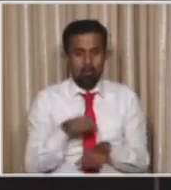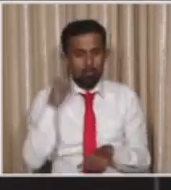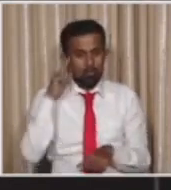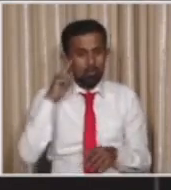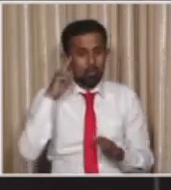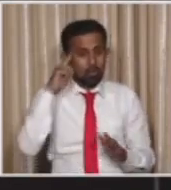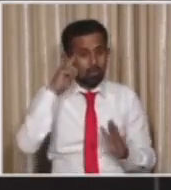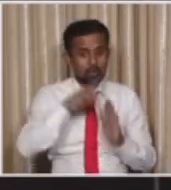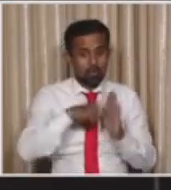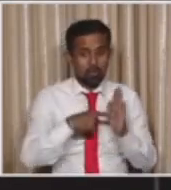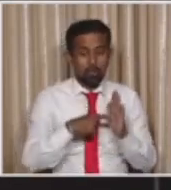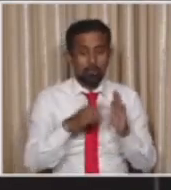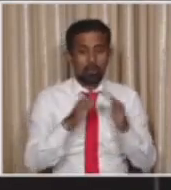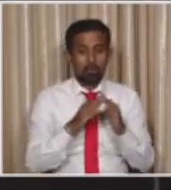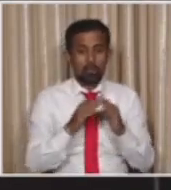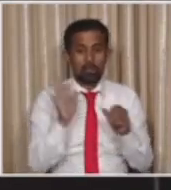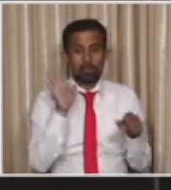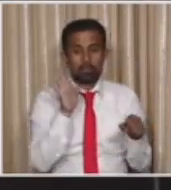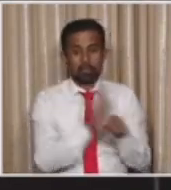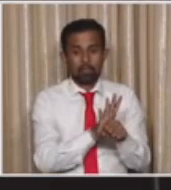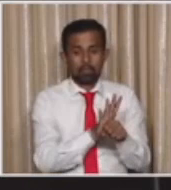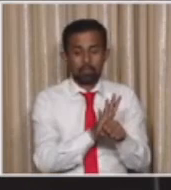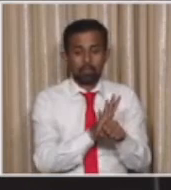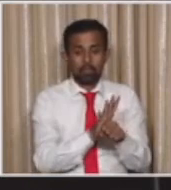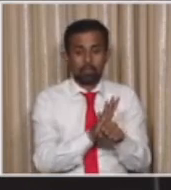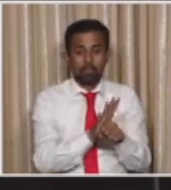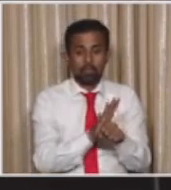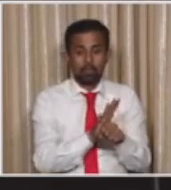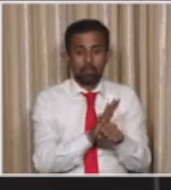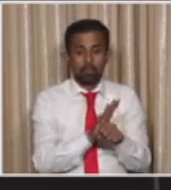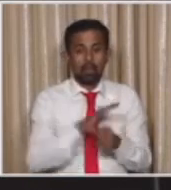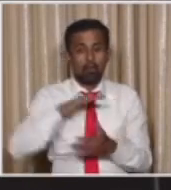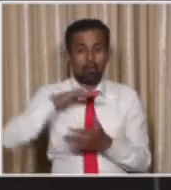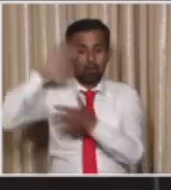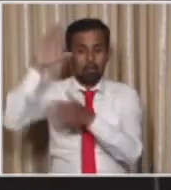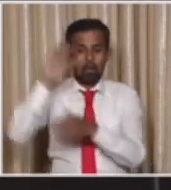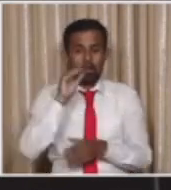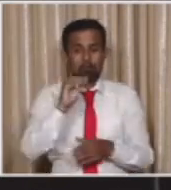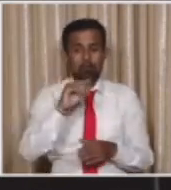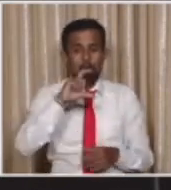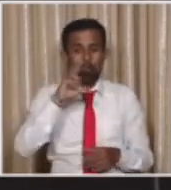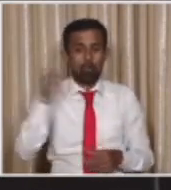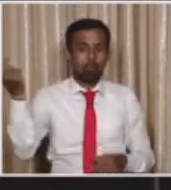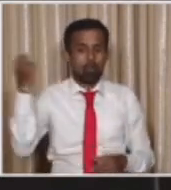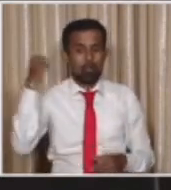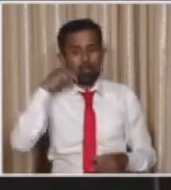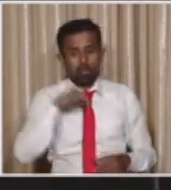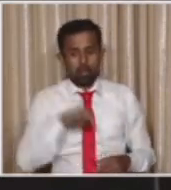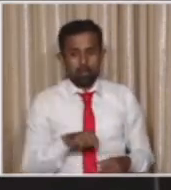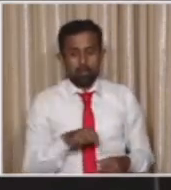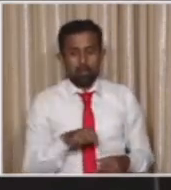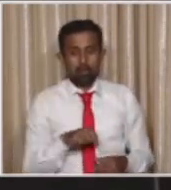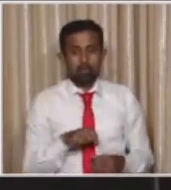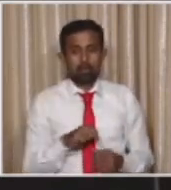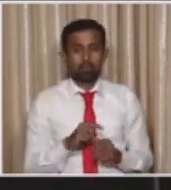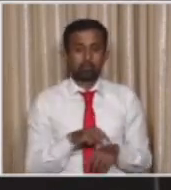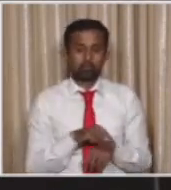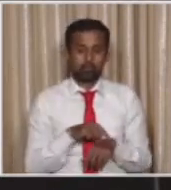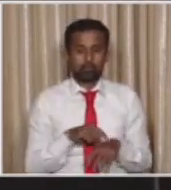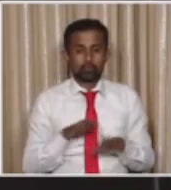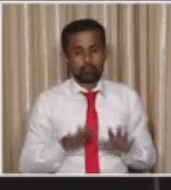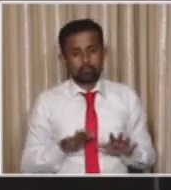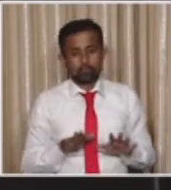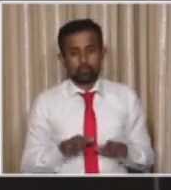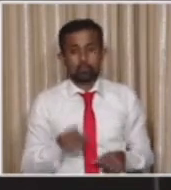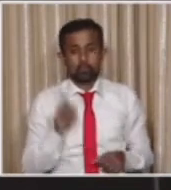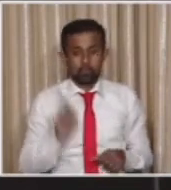යාපනයේ කෙනෙක්ට තල් ආශ්‍රිතව යම්කිසි භාණ්ඩයක් පිටරට යවන්න නම් ඔව් කොළඹට එන්න ඕනේ කොළඹ ඇවිල්ලා රස්සියාදු වෙන්න ඕනේ විවිධ